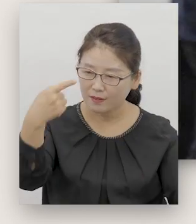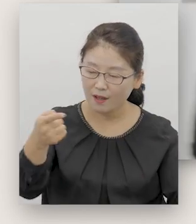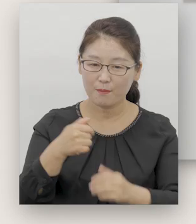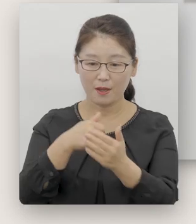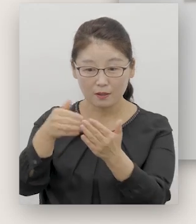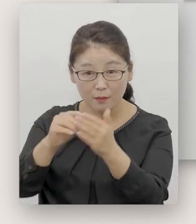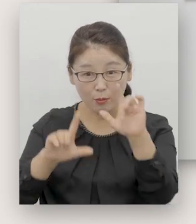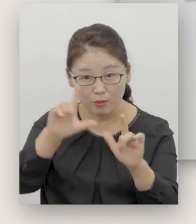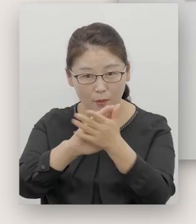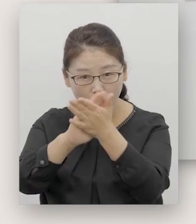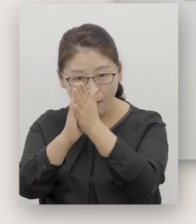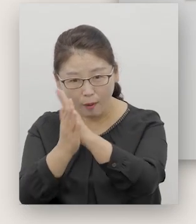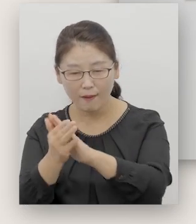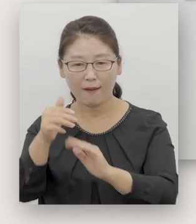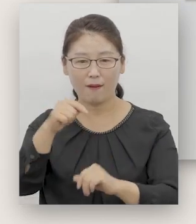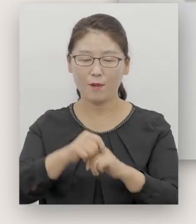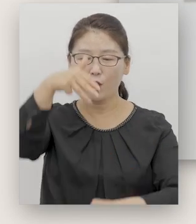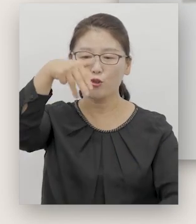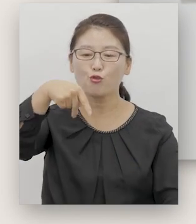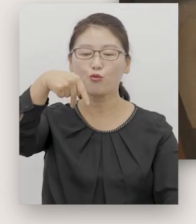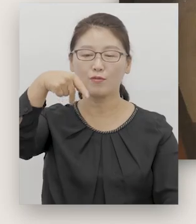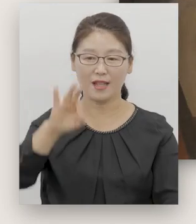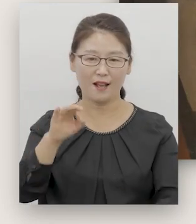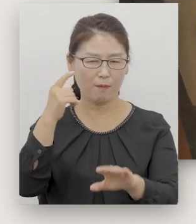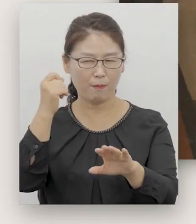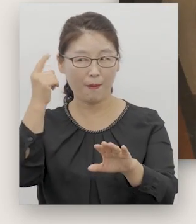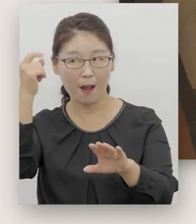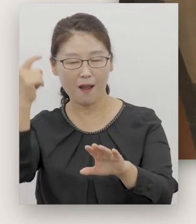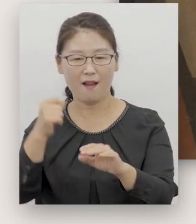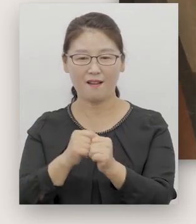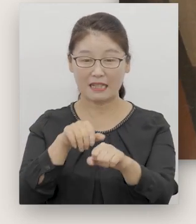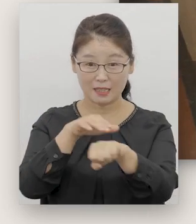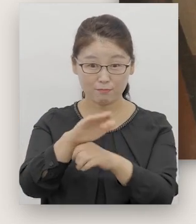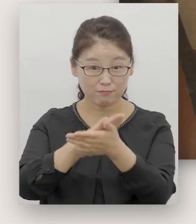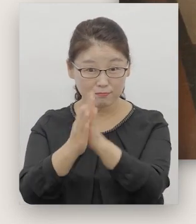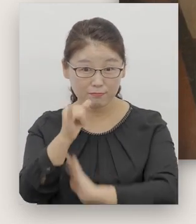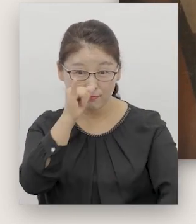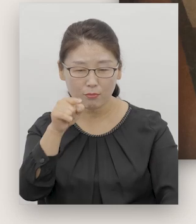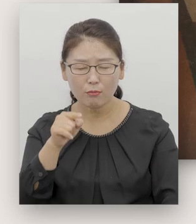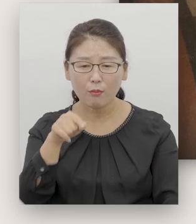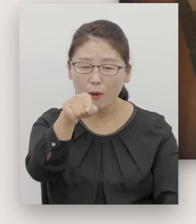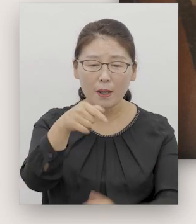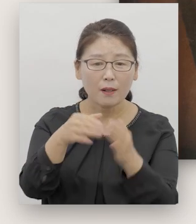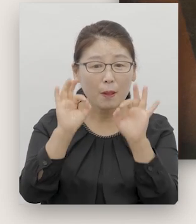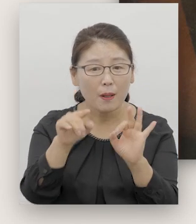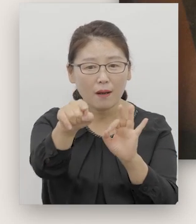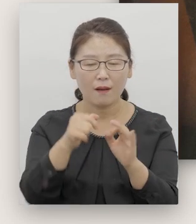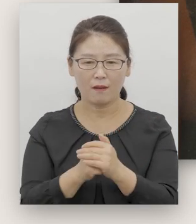와서는 그 인물의 형태가 거의 보이지 않게 되죠. 이 작업은 킹과 퀸은